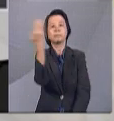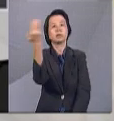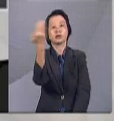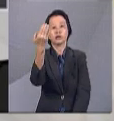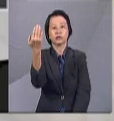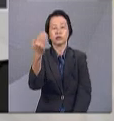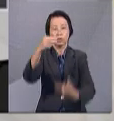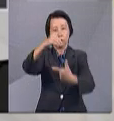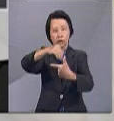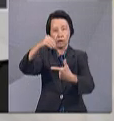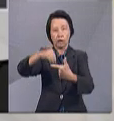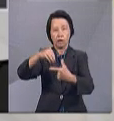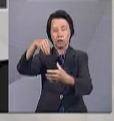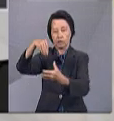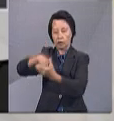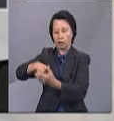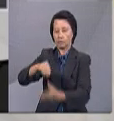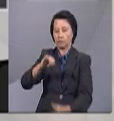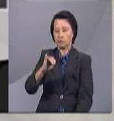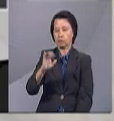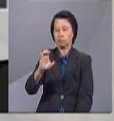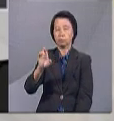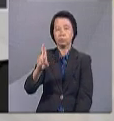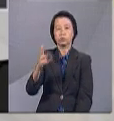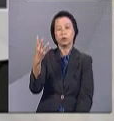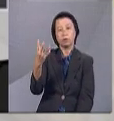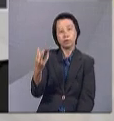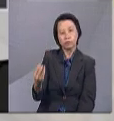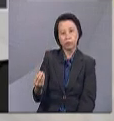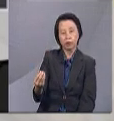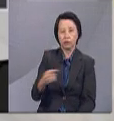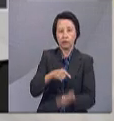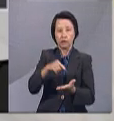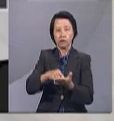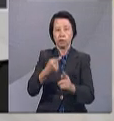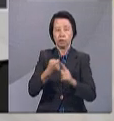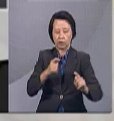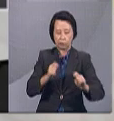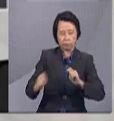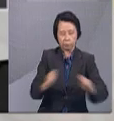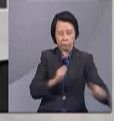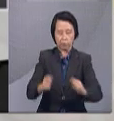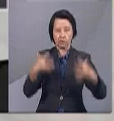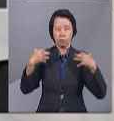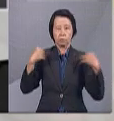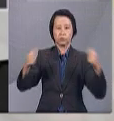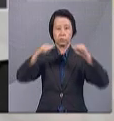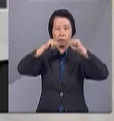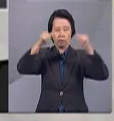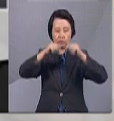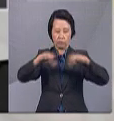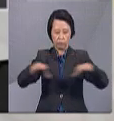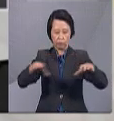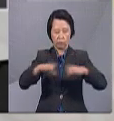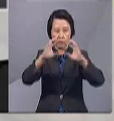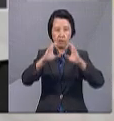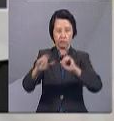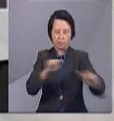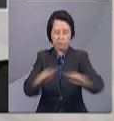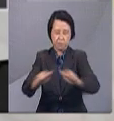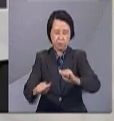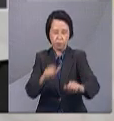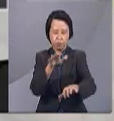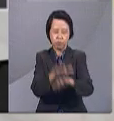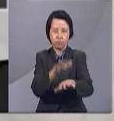maupun dihuni rawatan rapi ini adalah hasil tindakan kesehatan awam dan jalankan secara agresif